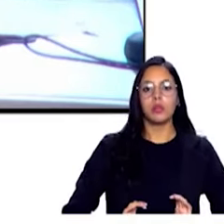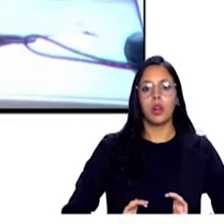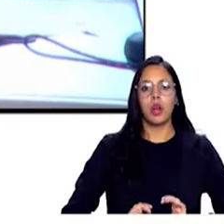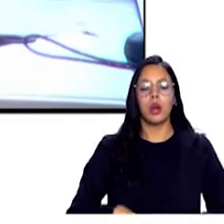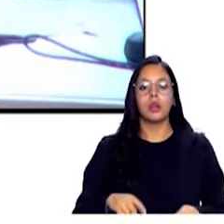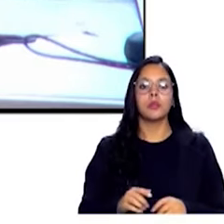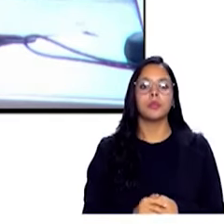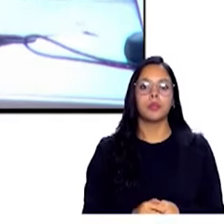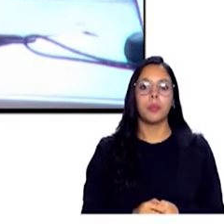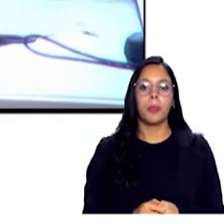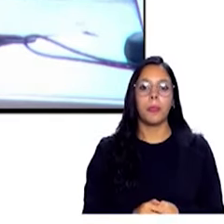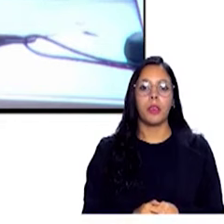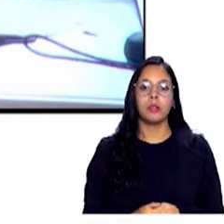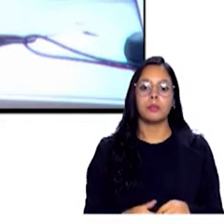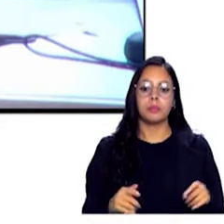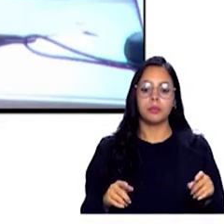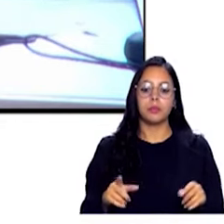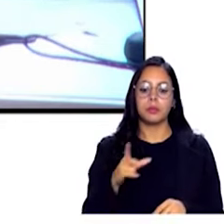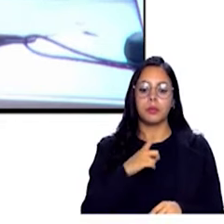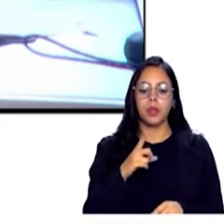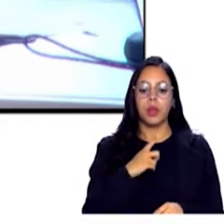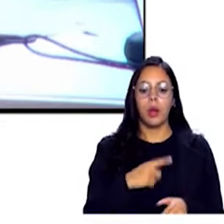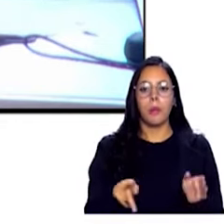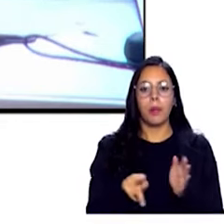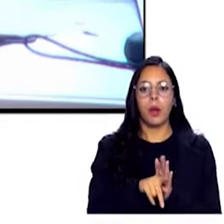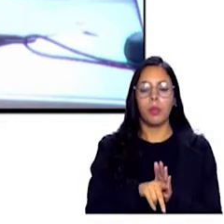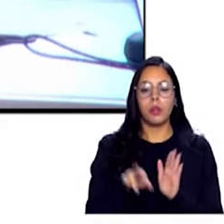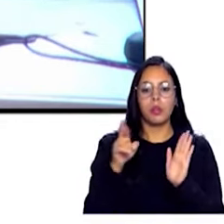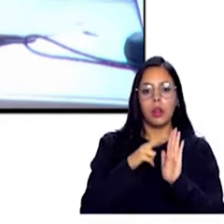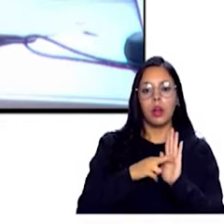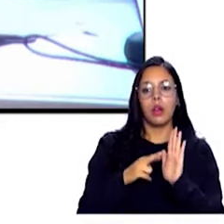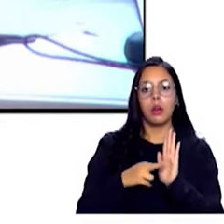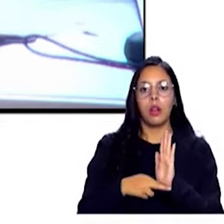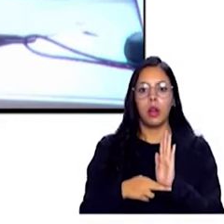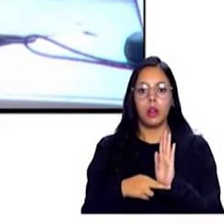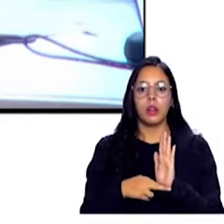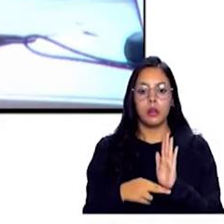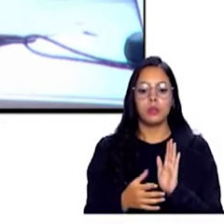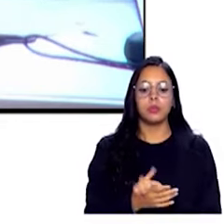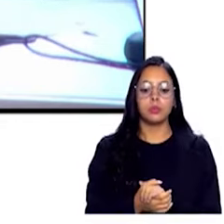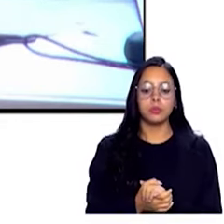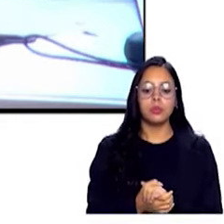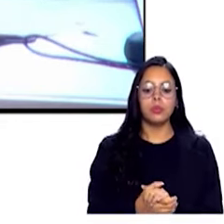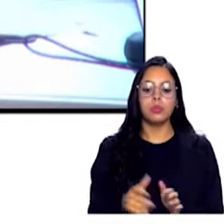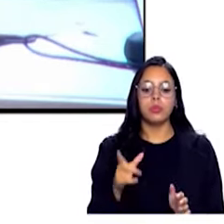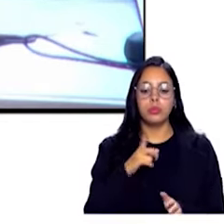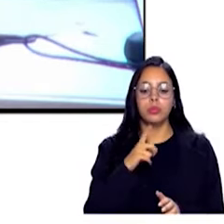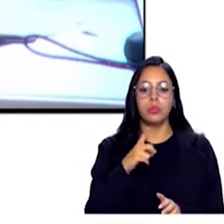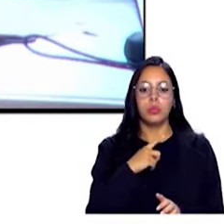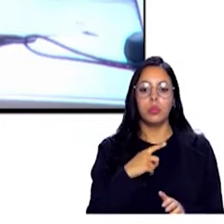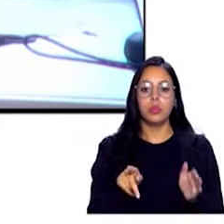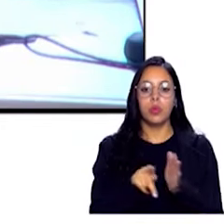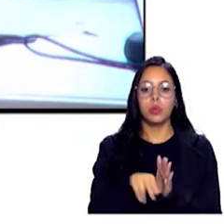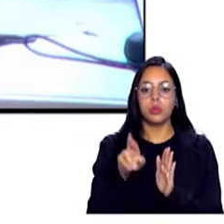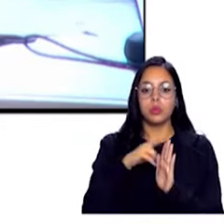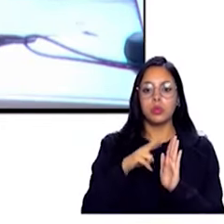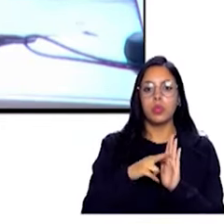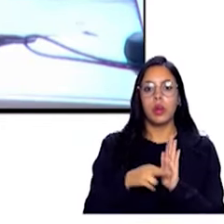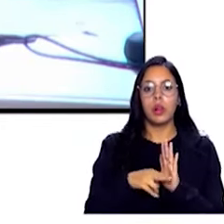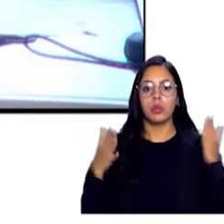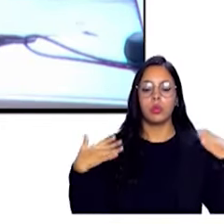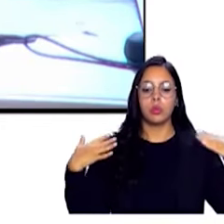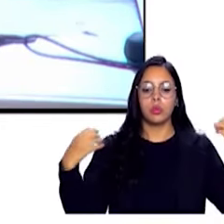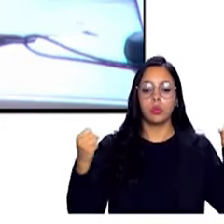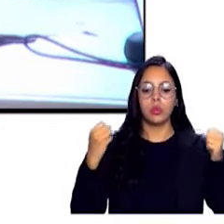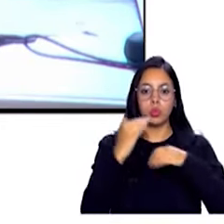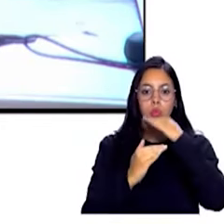avec les régles de procédure mais elles sont liées à des RG de fond ET une évolution de la société ET vous Dire qu'en réalité